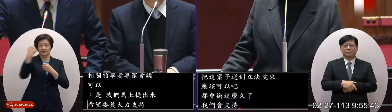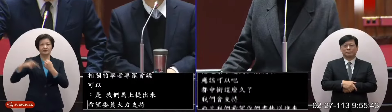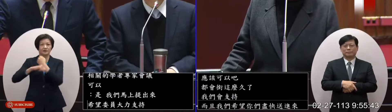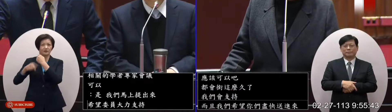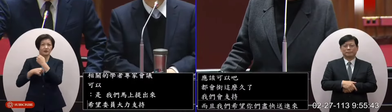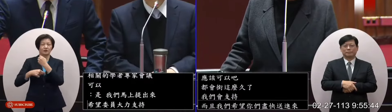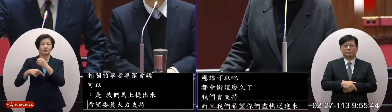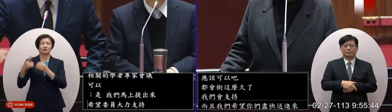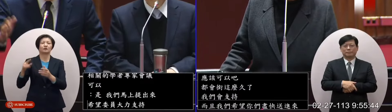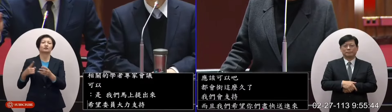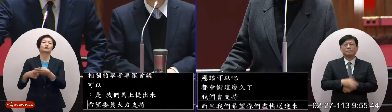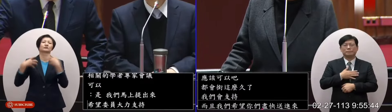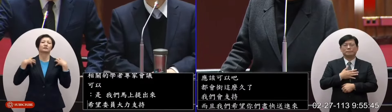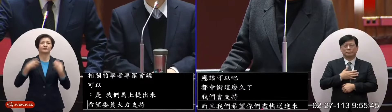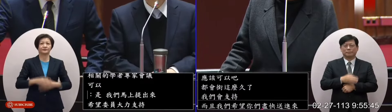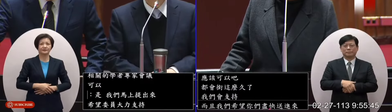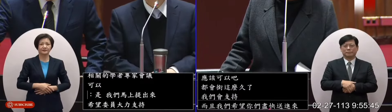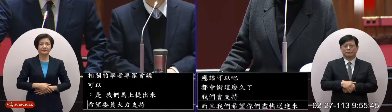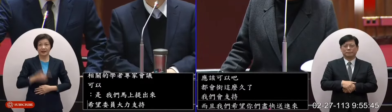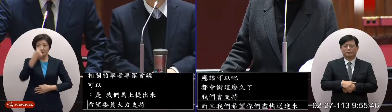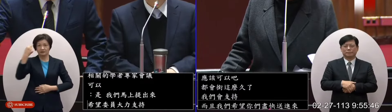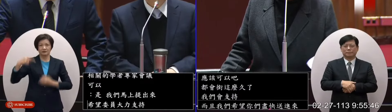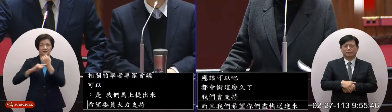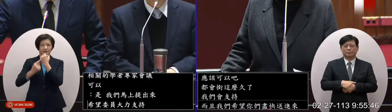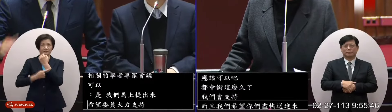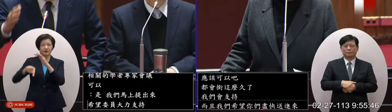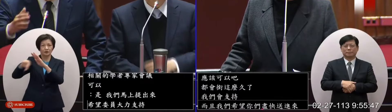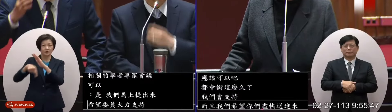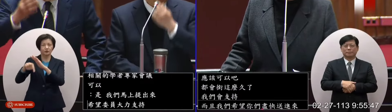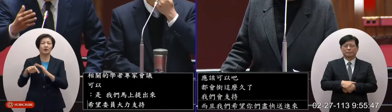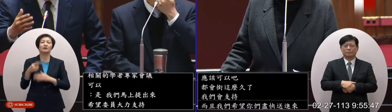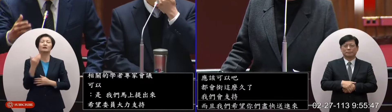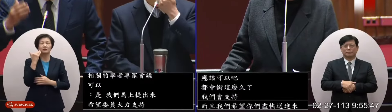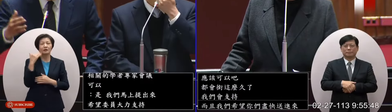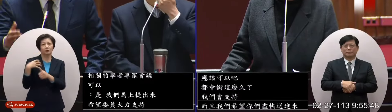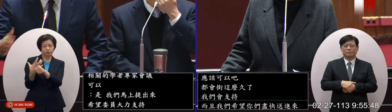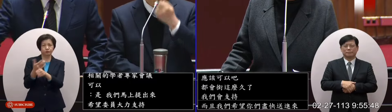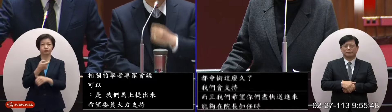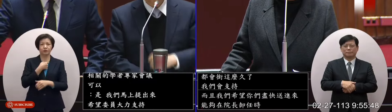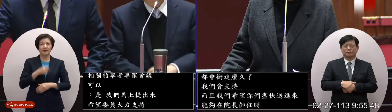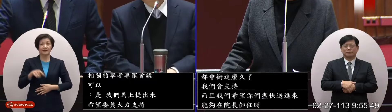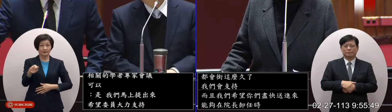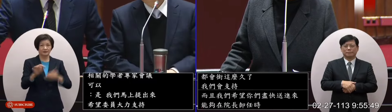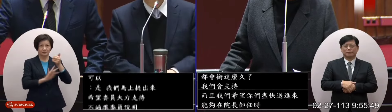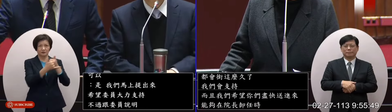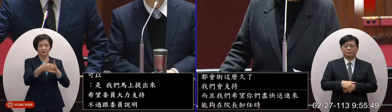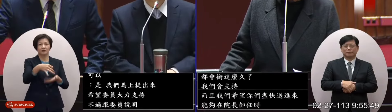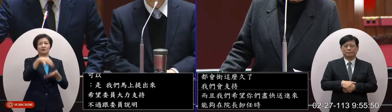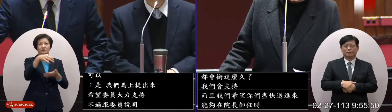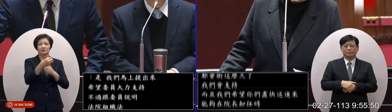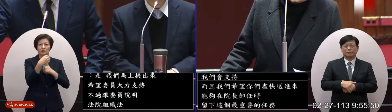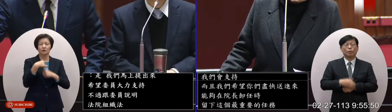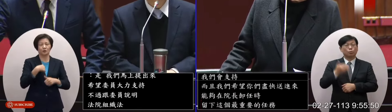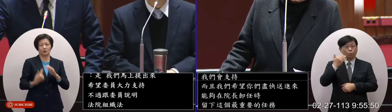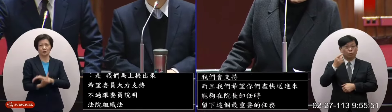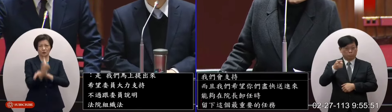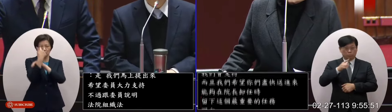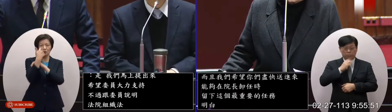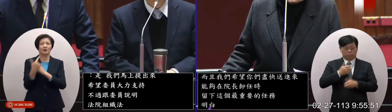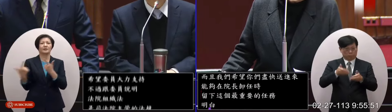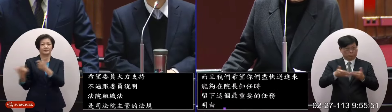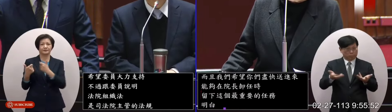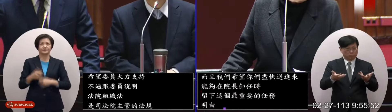法规，那会受到司法院的耽搁。不过委员提案了，当然我们尽快来配合来支持。 如果它是